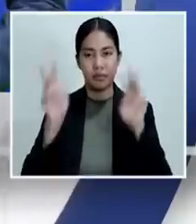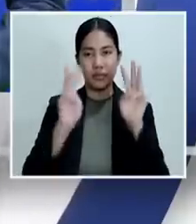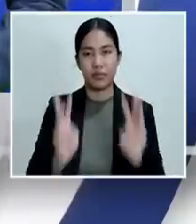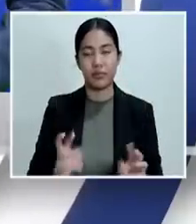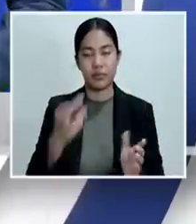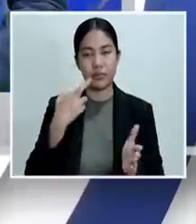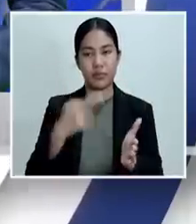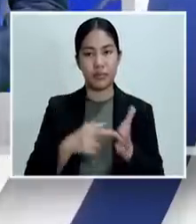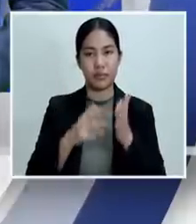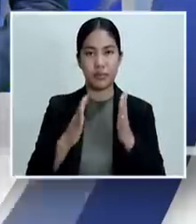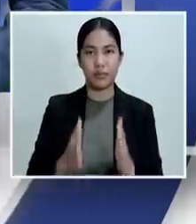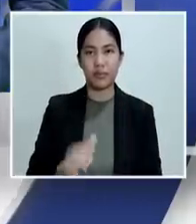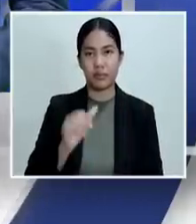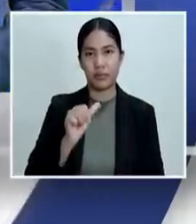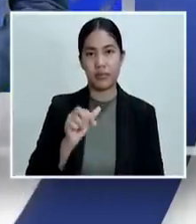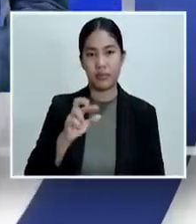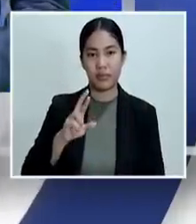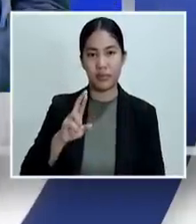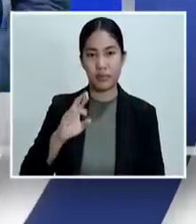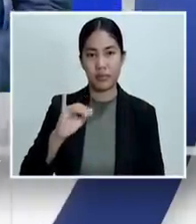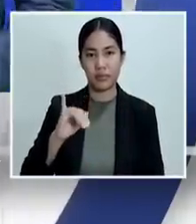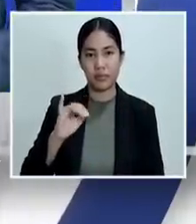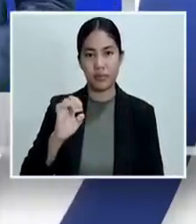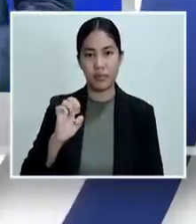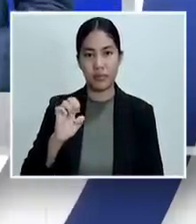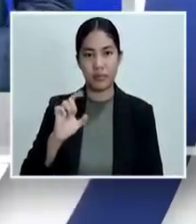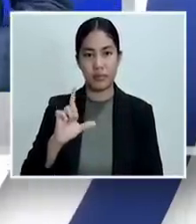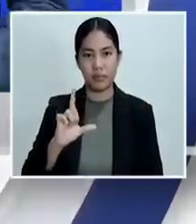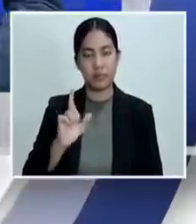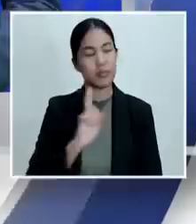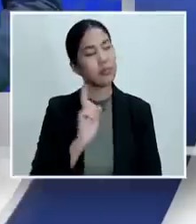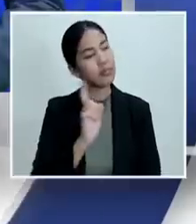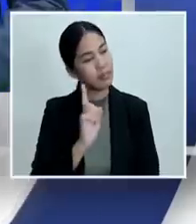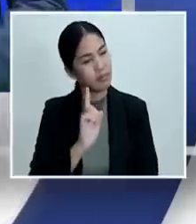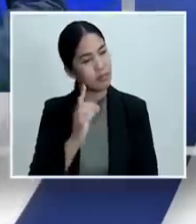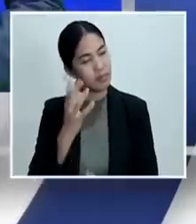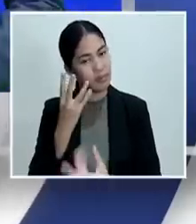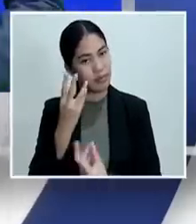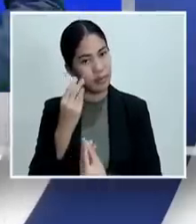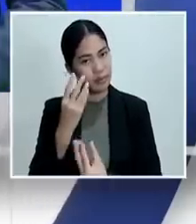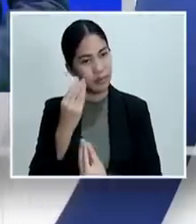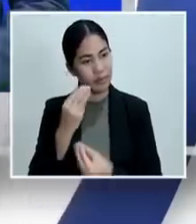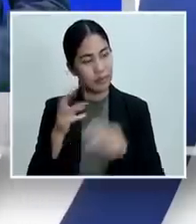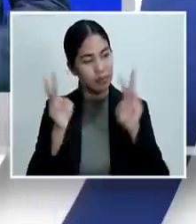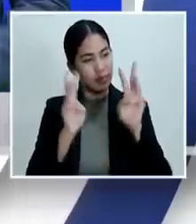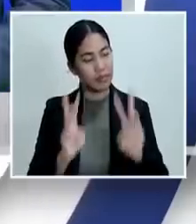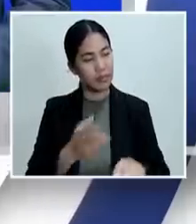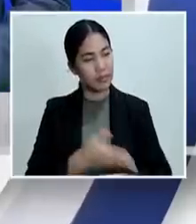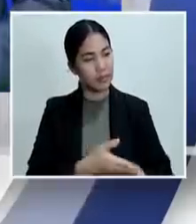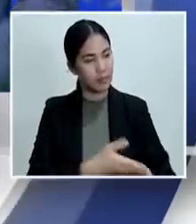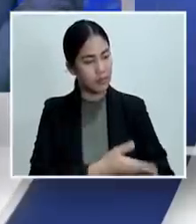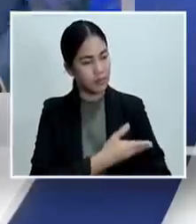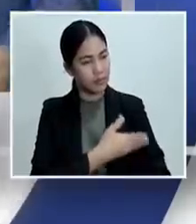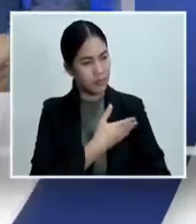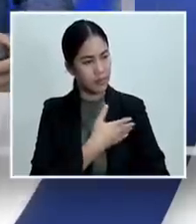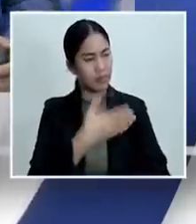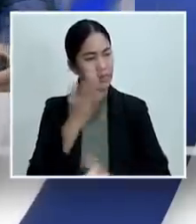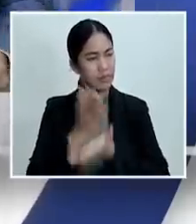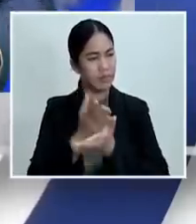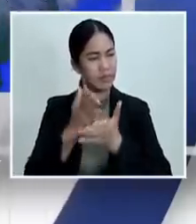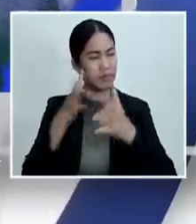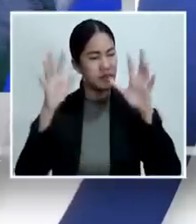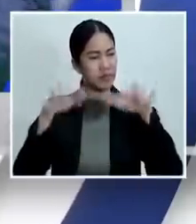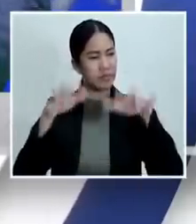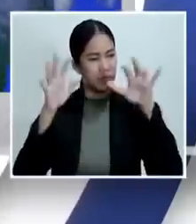Rojas. Ariel, ano ba? Kailan bang gaganda ang panahon? Kailan titigil ang ulan, Ariel?